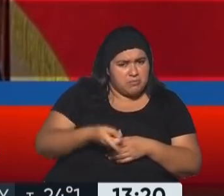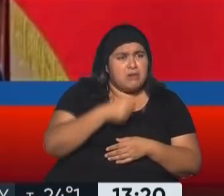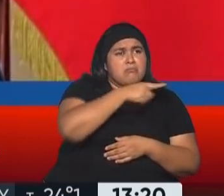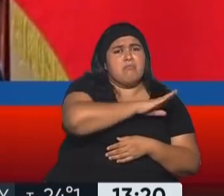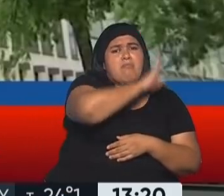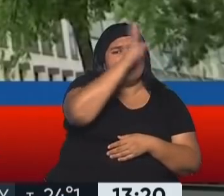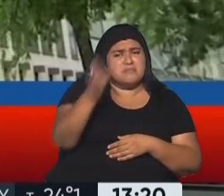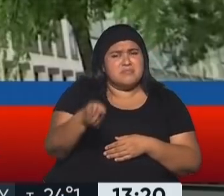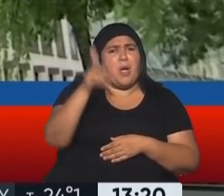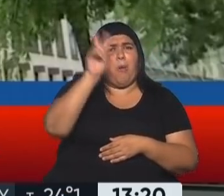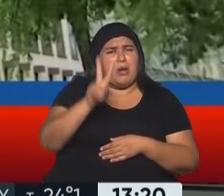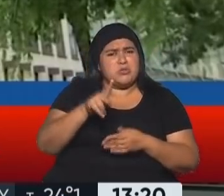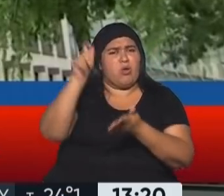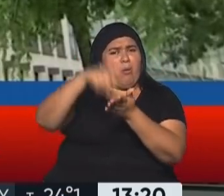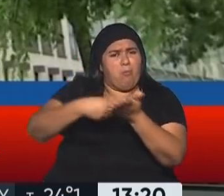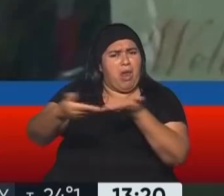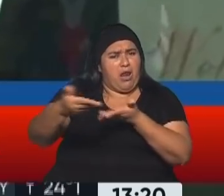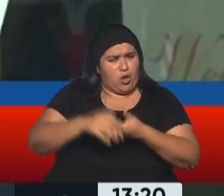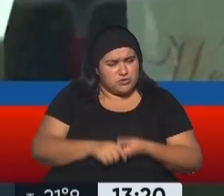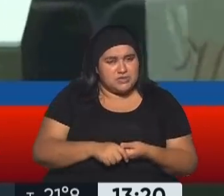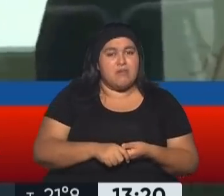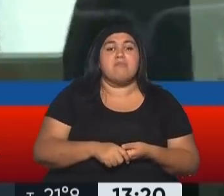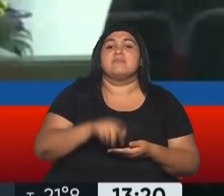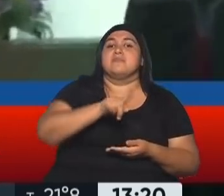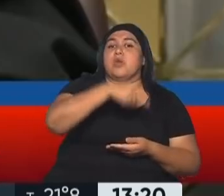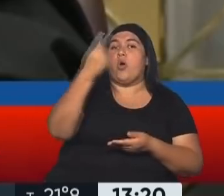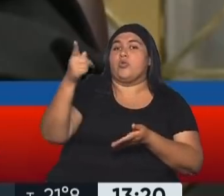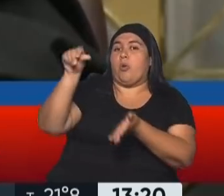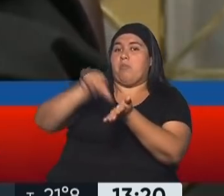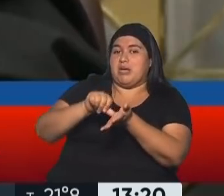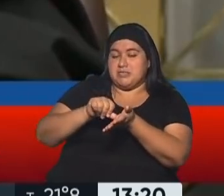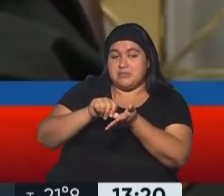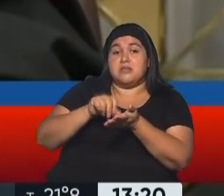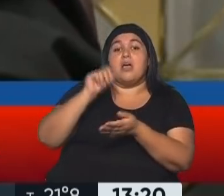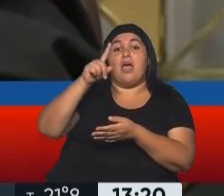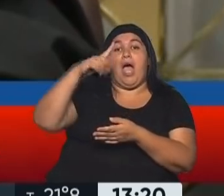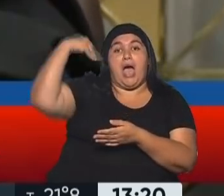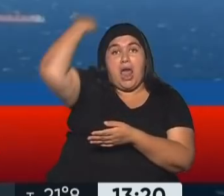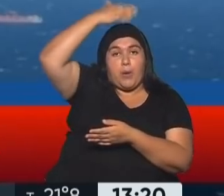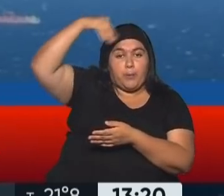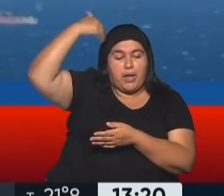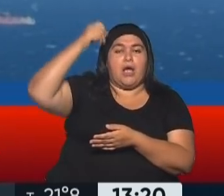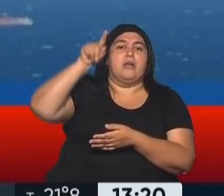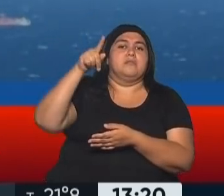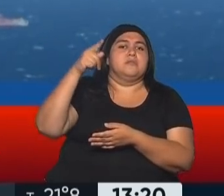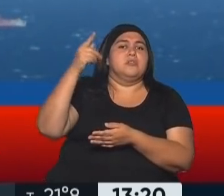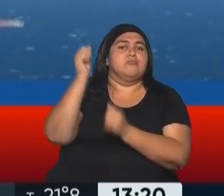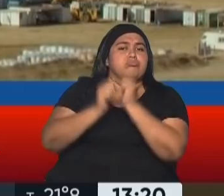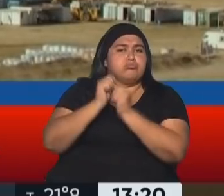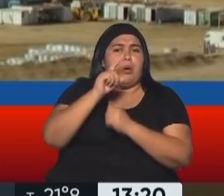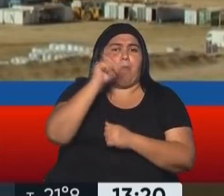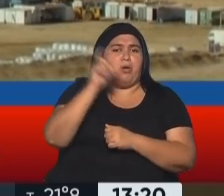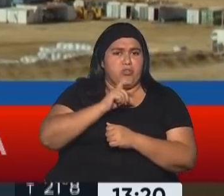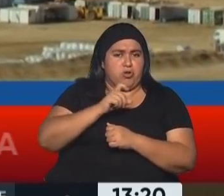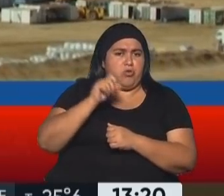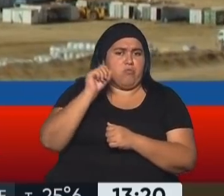с ними договариваться. Es también el caso con otro prominente miembro de la OPEP, Arabia Saudita, quien está produciendo petróleo por debajo